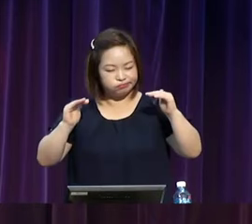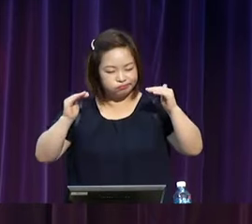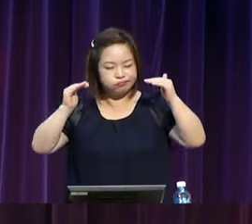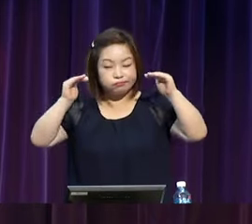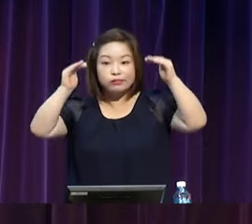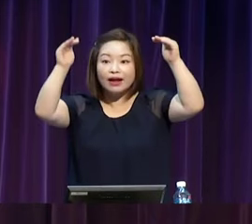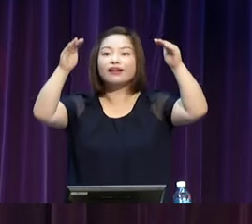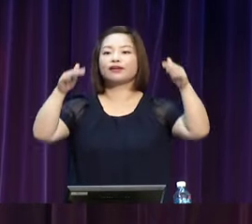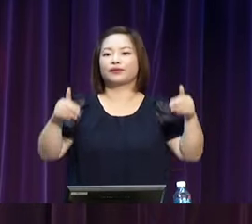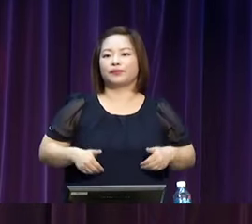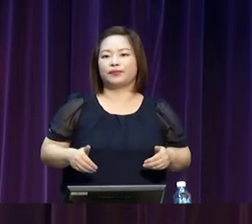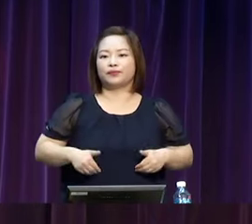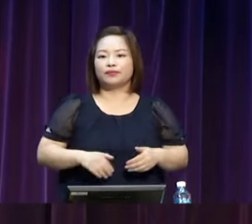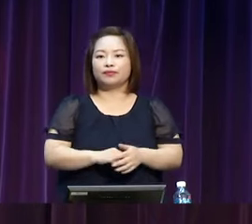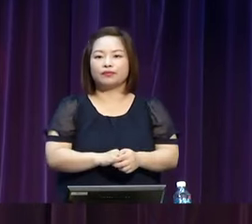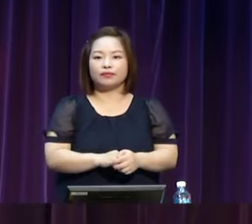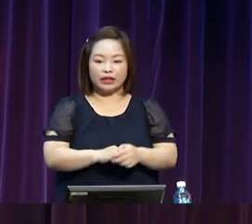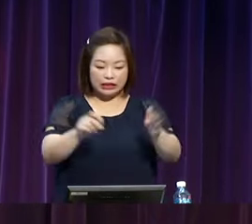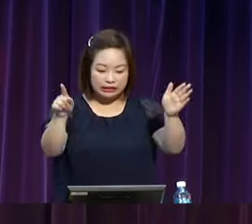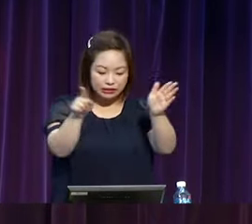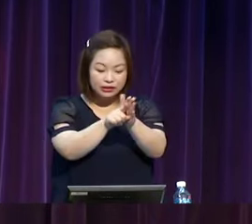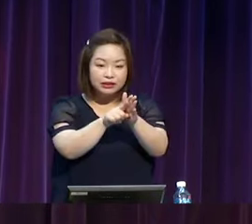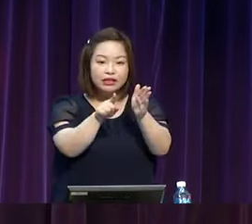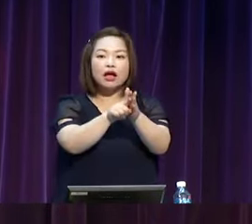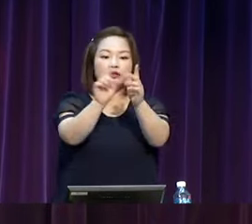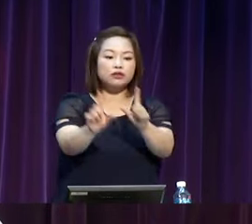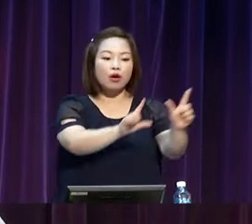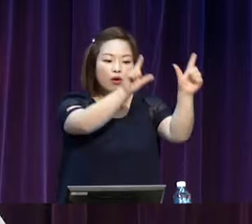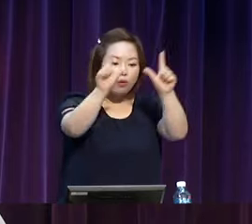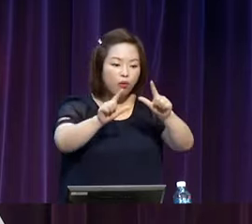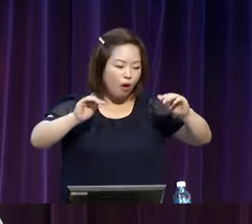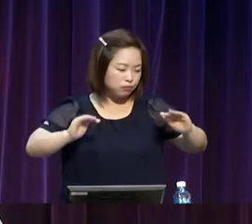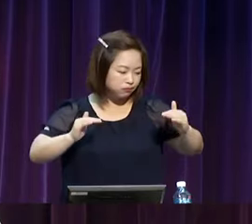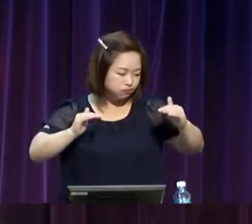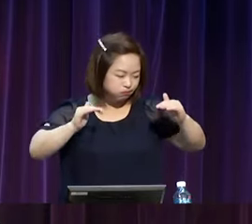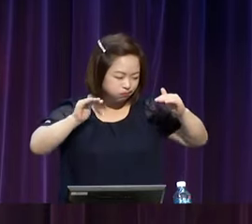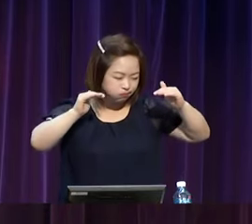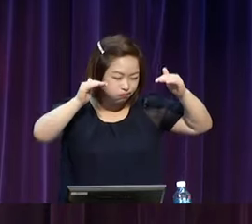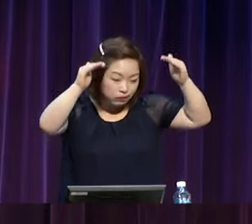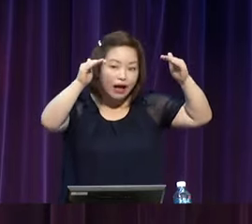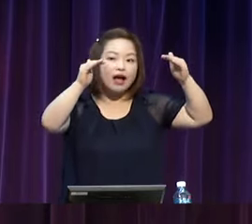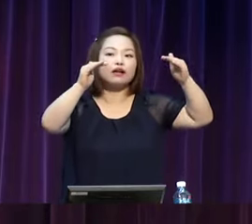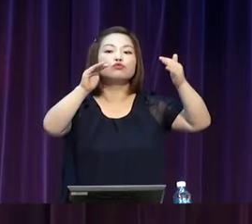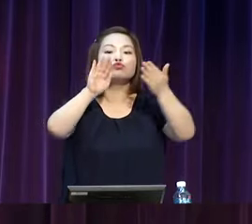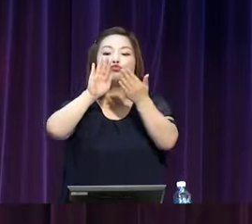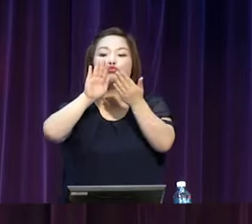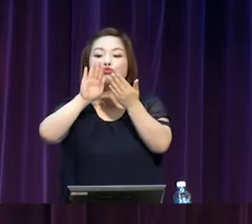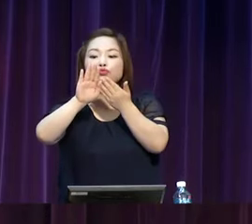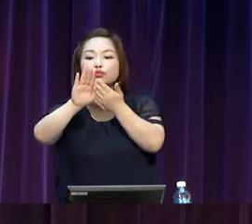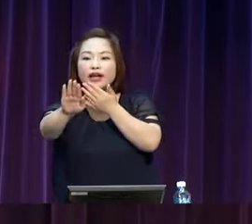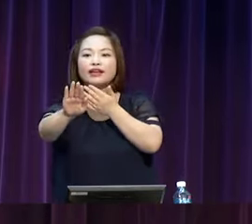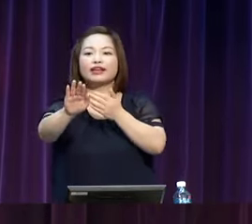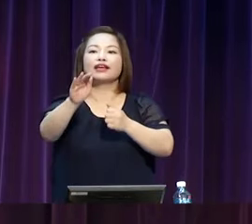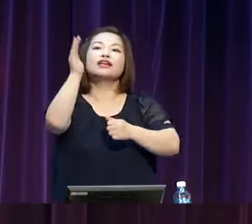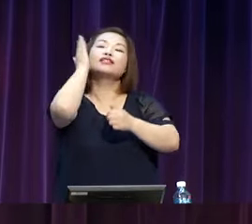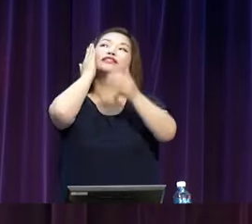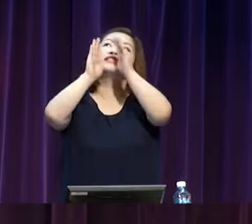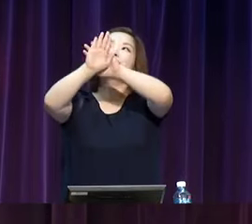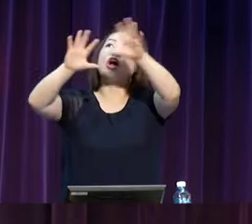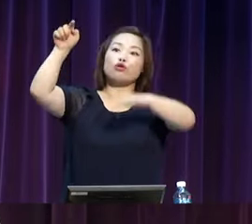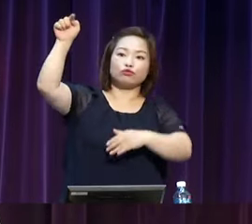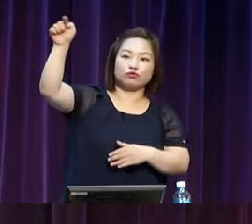쭉 자라다가 이제 몸이 구원이 되는데 이 몸이 구원된다는 것은 천국은 이 몸으로 가는